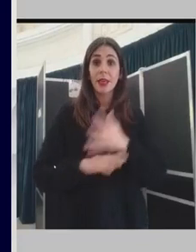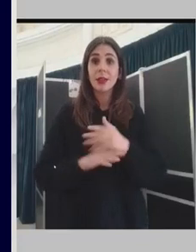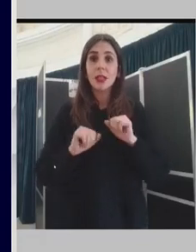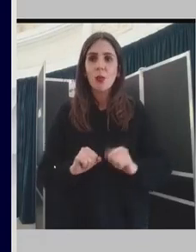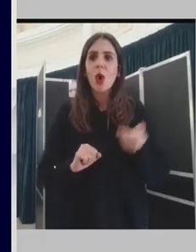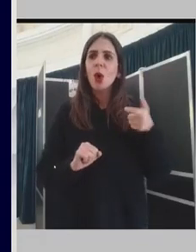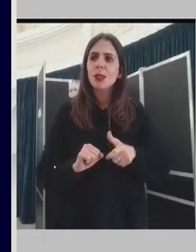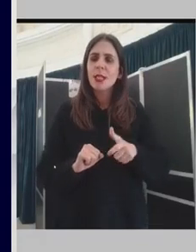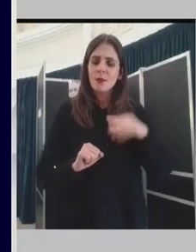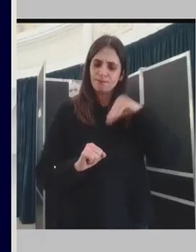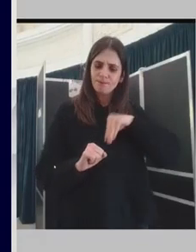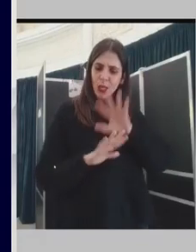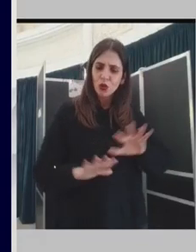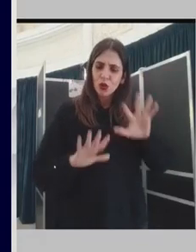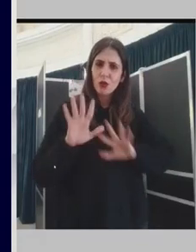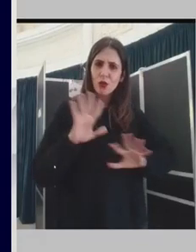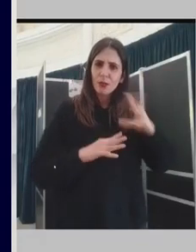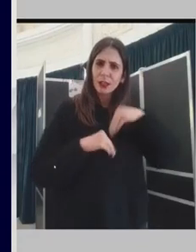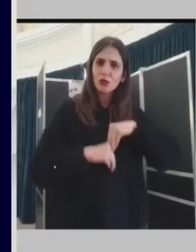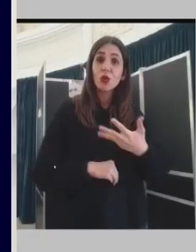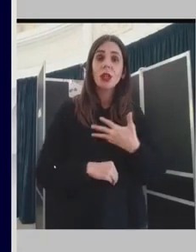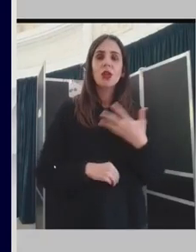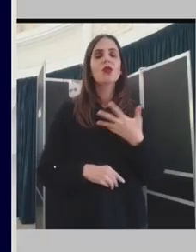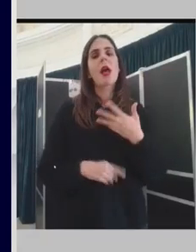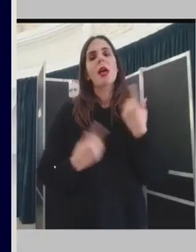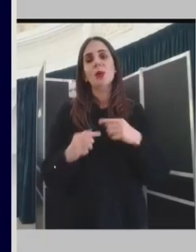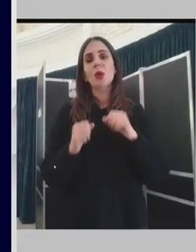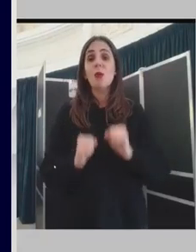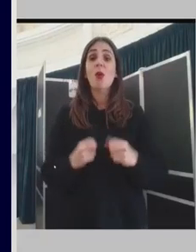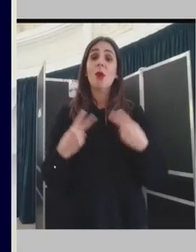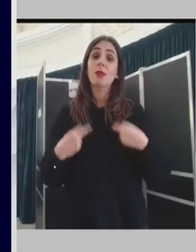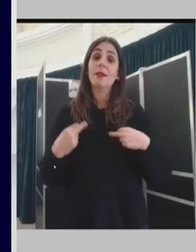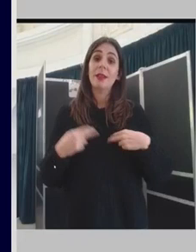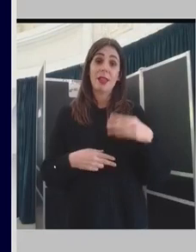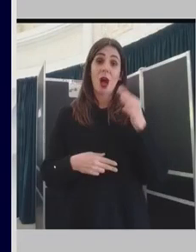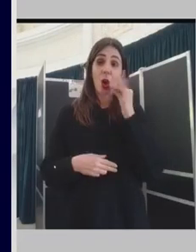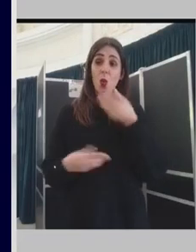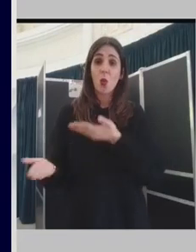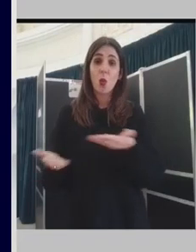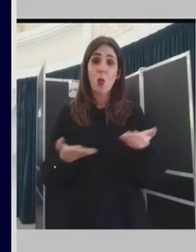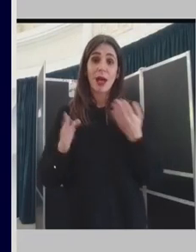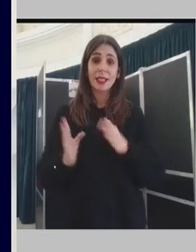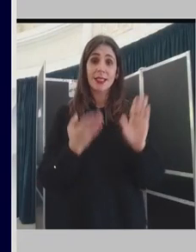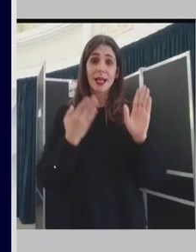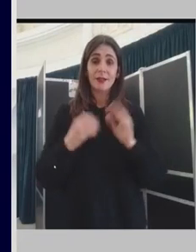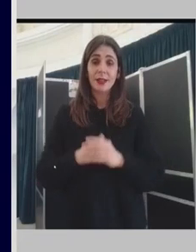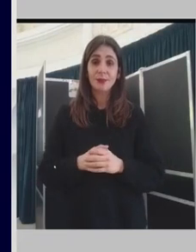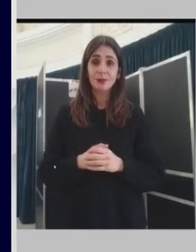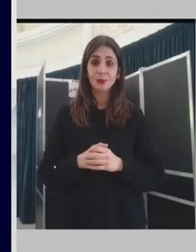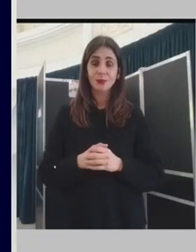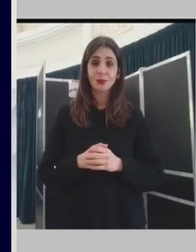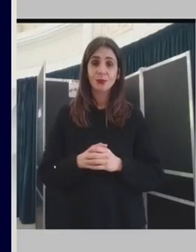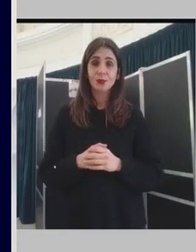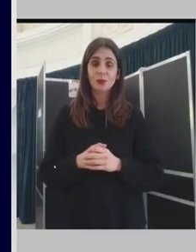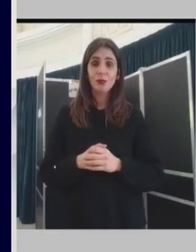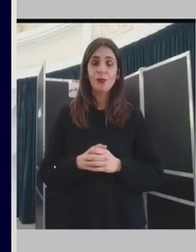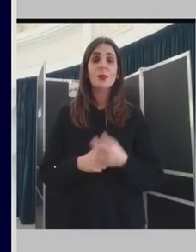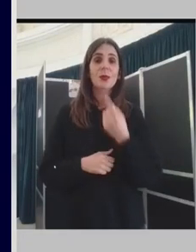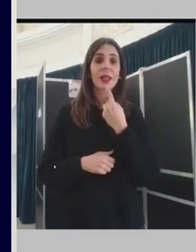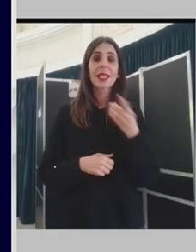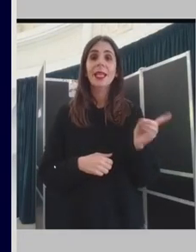prestare soccorso, è fondamentale per cambiare il destino delle persone. E proprio ecco, con i